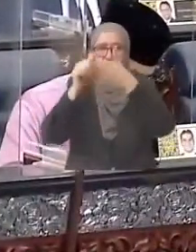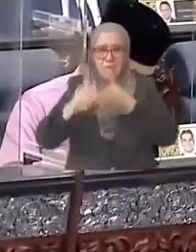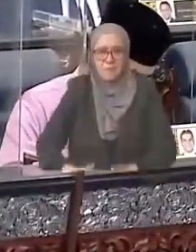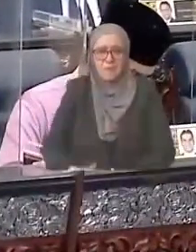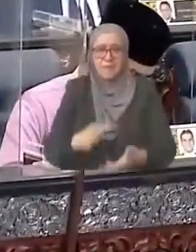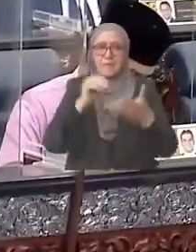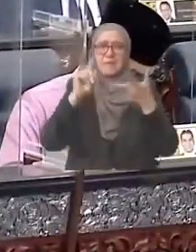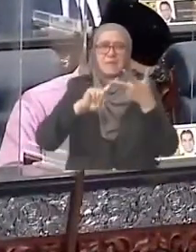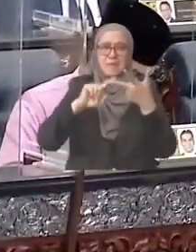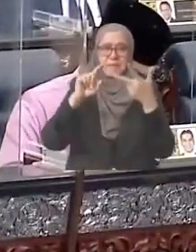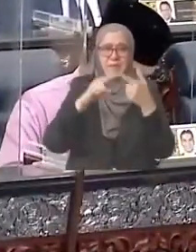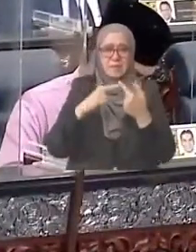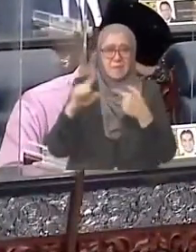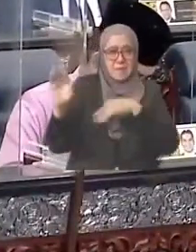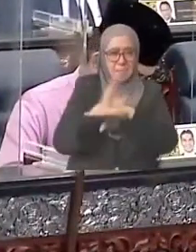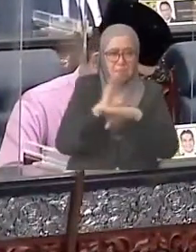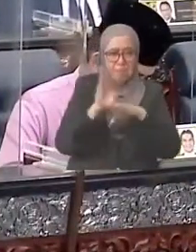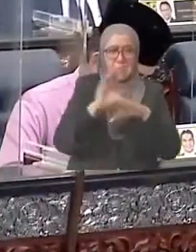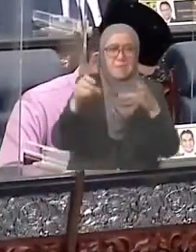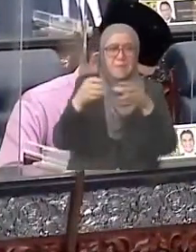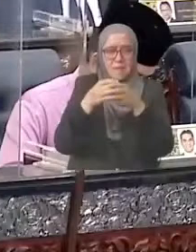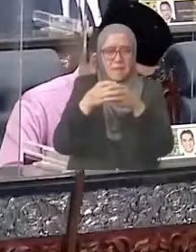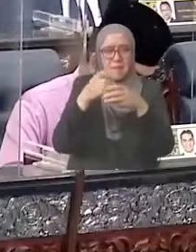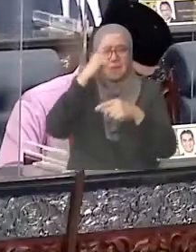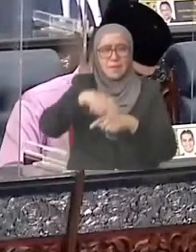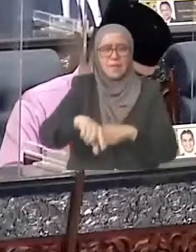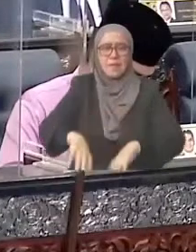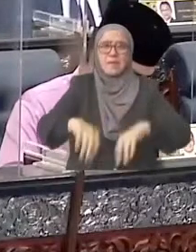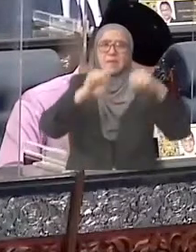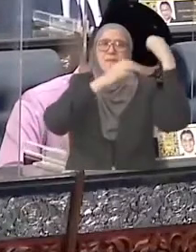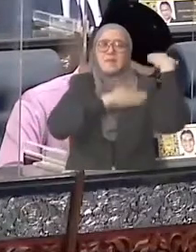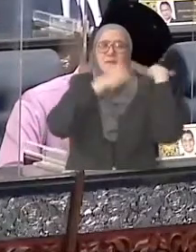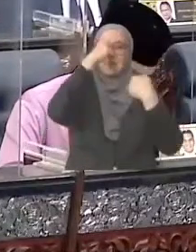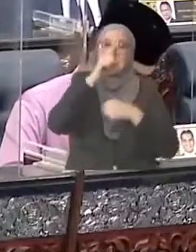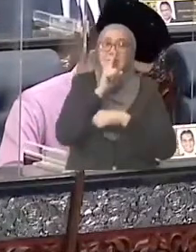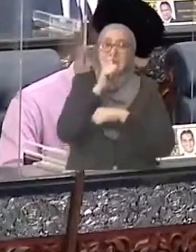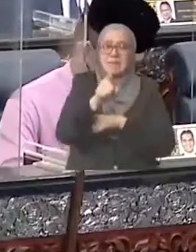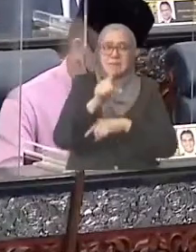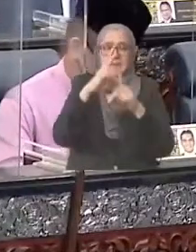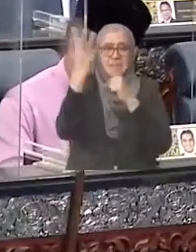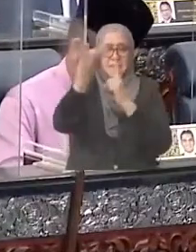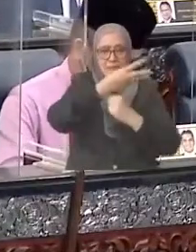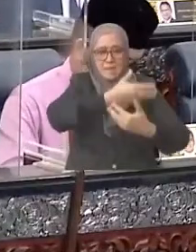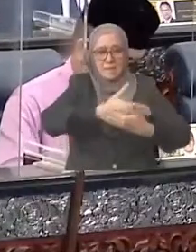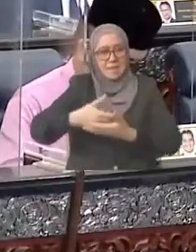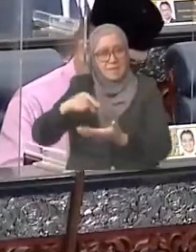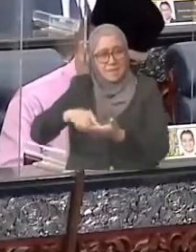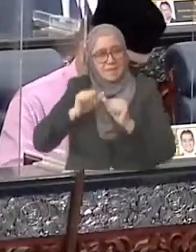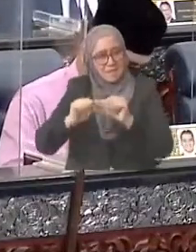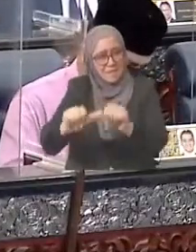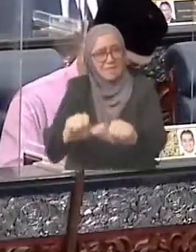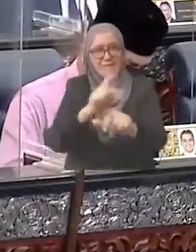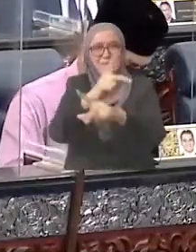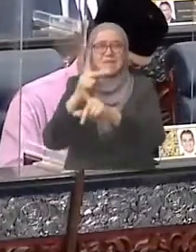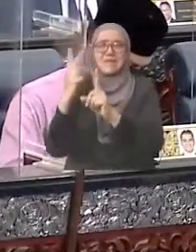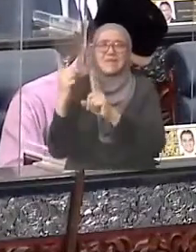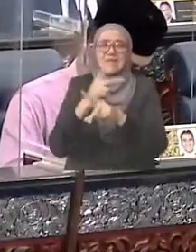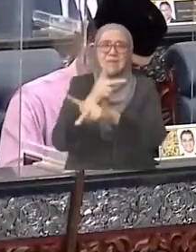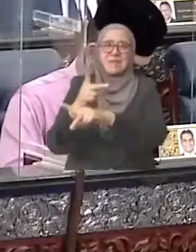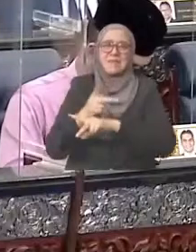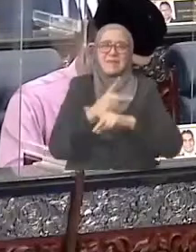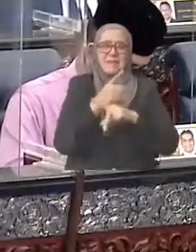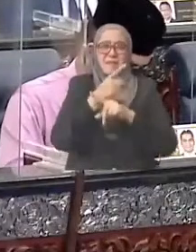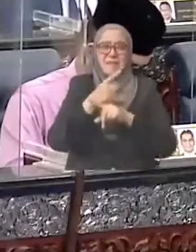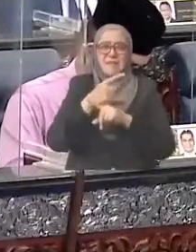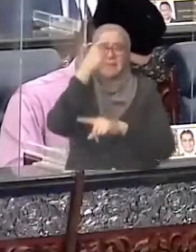untuk memainkan peranan bagi memastikan kebajikan anak-anak ini terus terpelihara supaya semua dapat hidup bersama sebagai satu